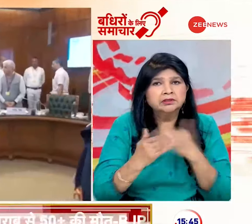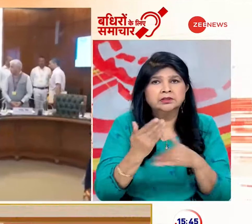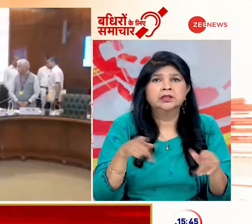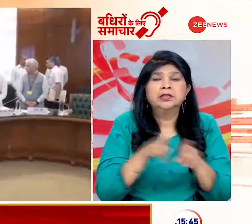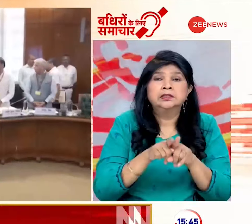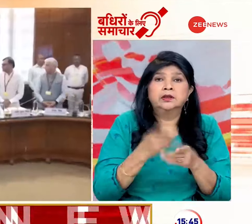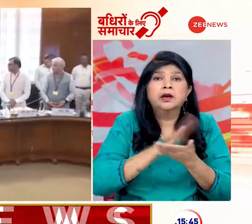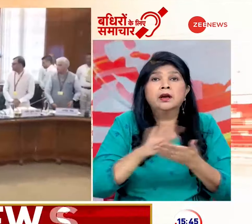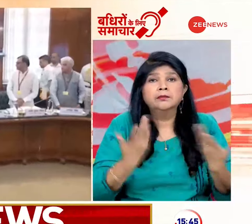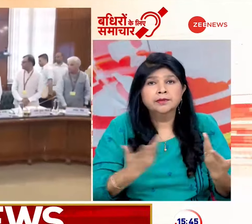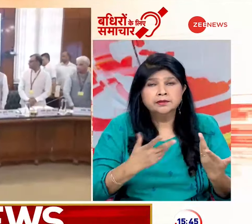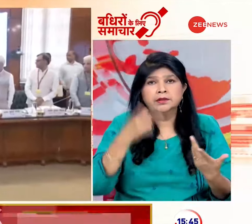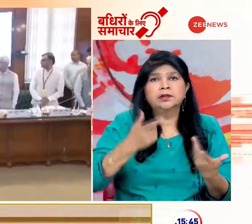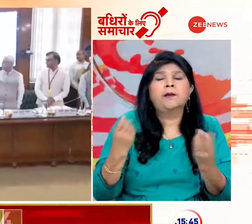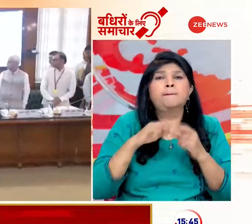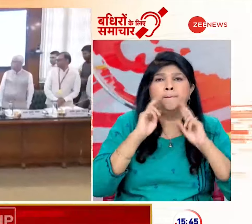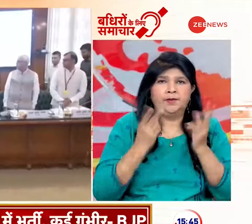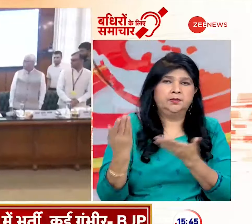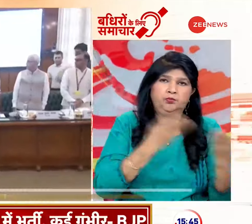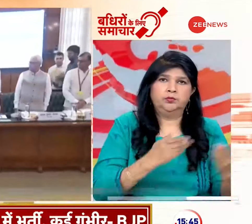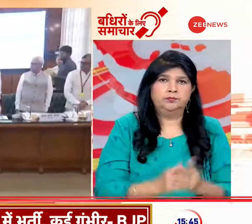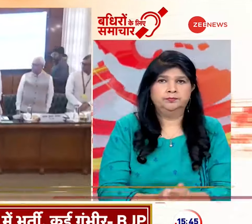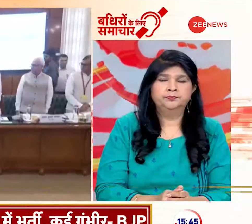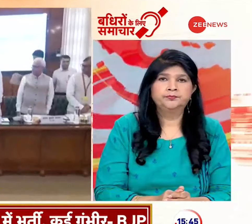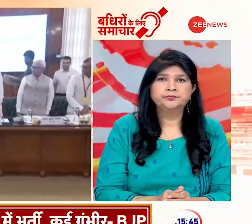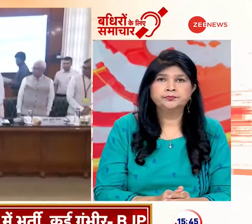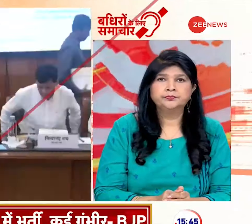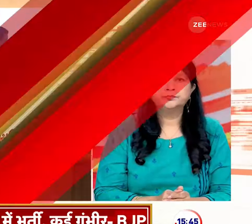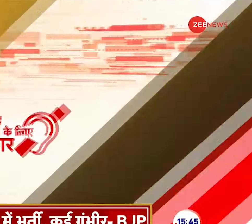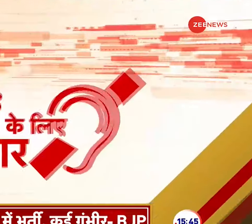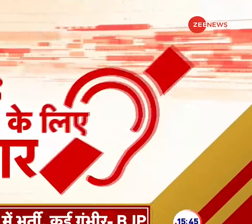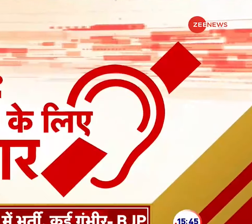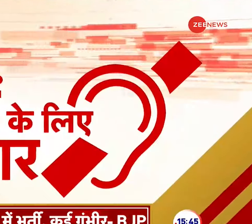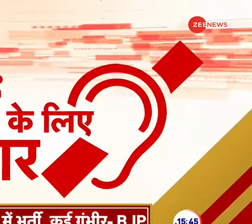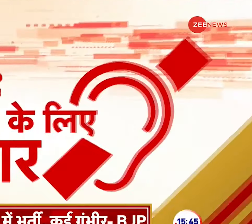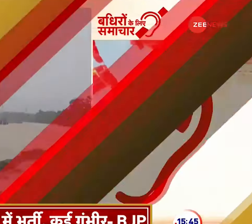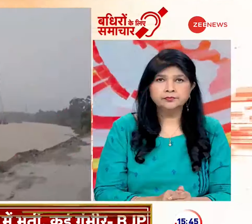हैं। इन्हीं से निपटने के लिए ये बैठक बुलाई गई थी।